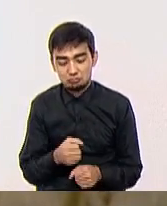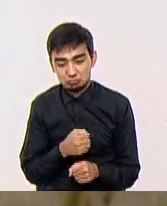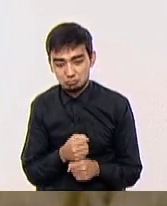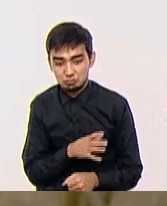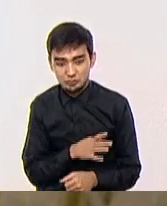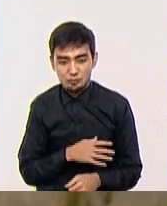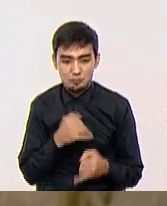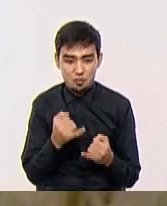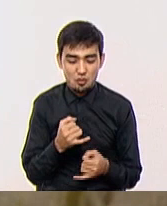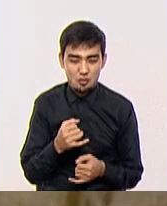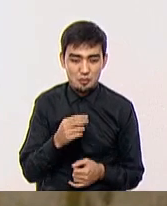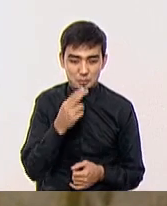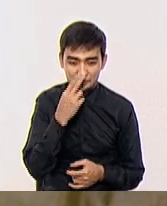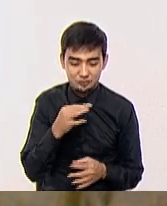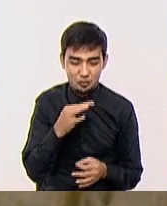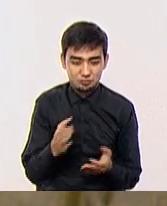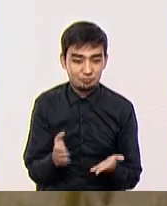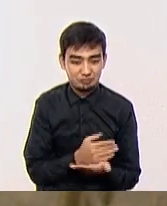каких-то плохих привычек, да, с другой стороны,